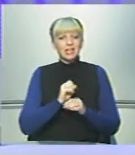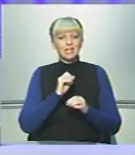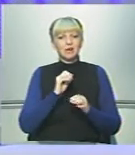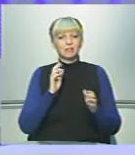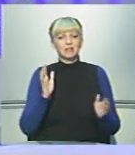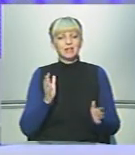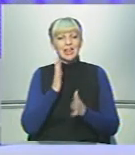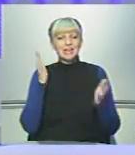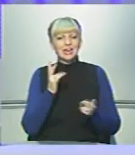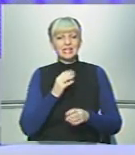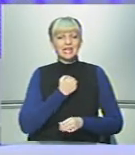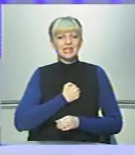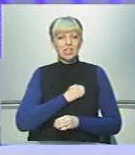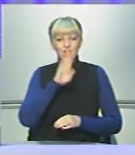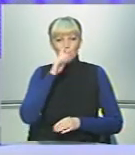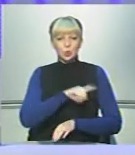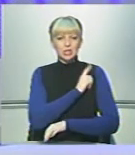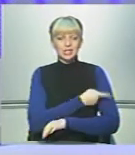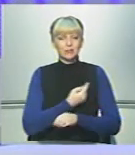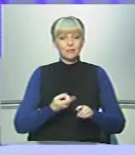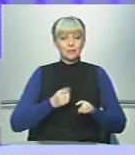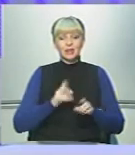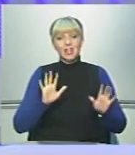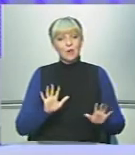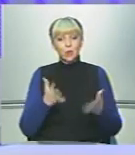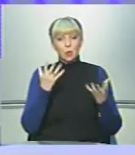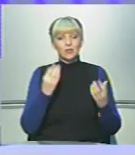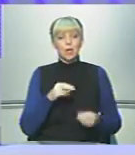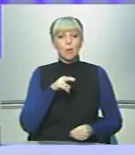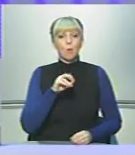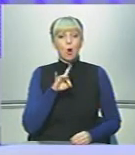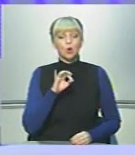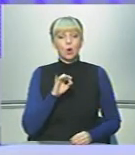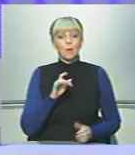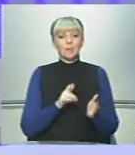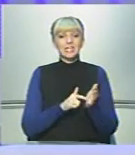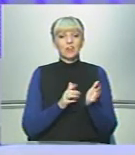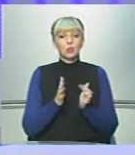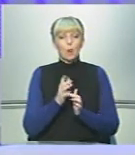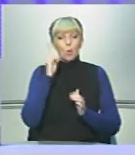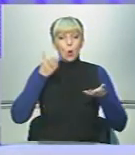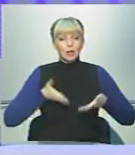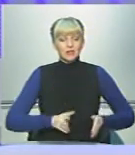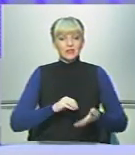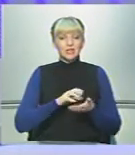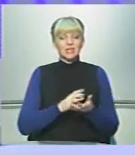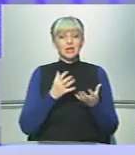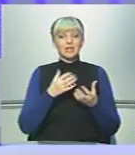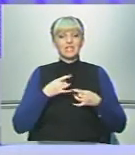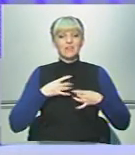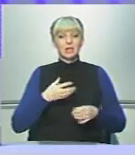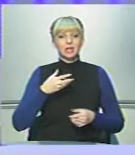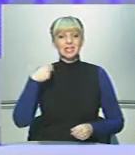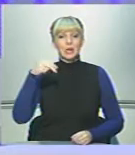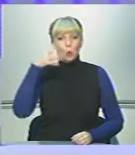розбурханої стихії, ні злих ворожих сил. Саме тому не випадково у день покрову Пресвятої Богородиці і відзначають свято Запорізького